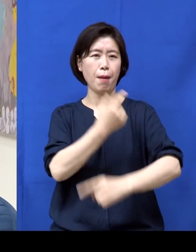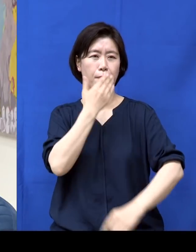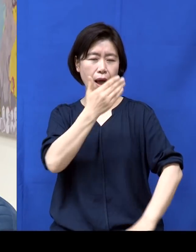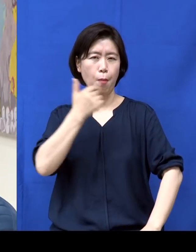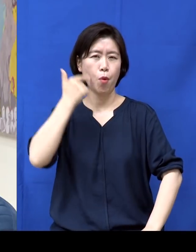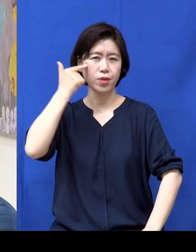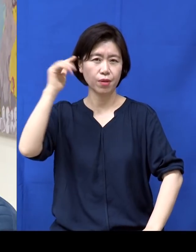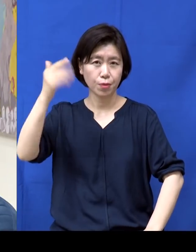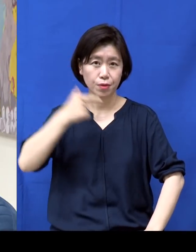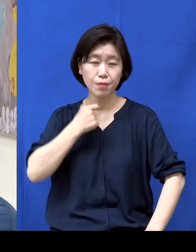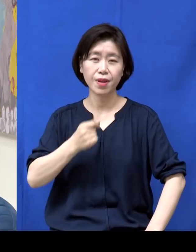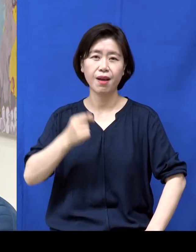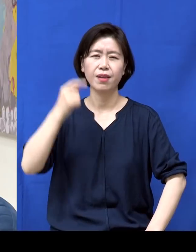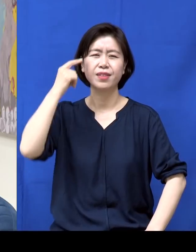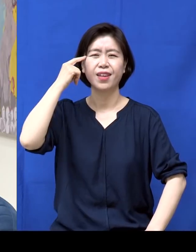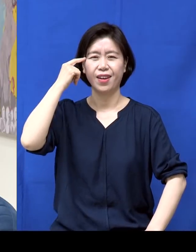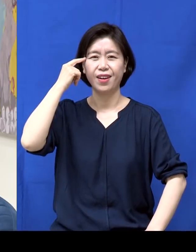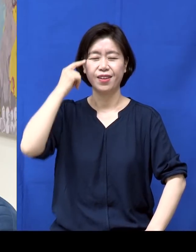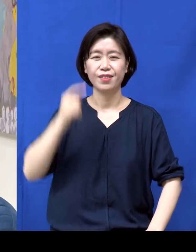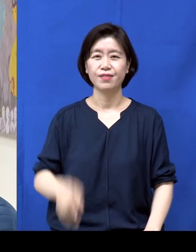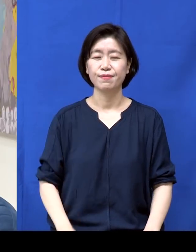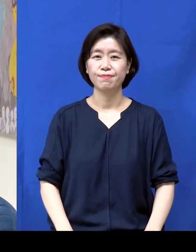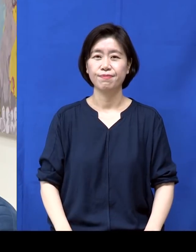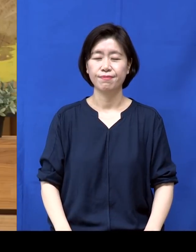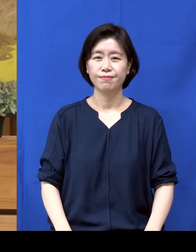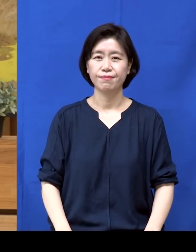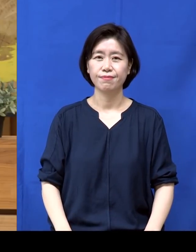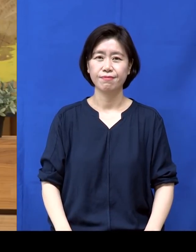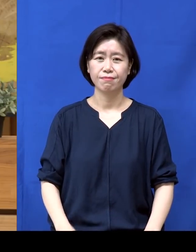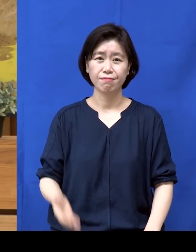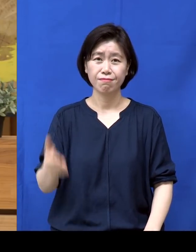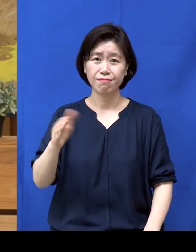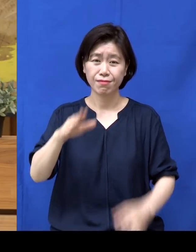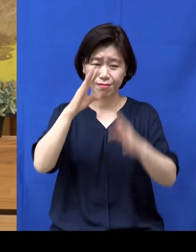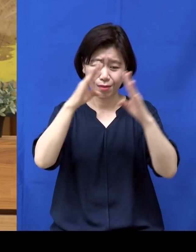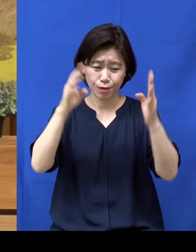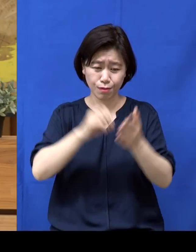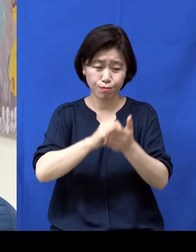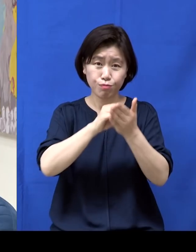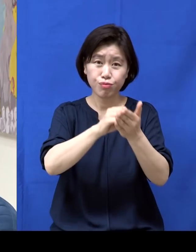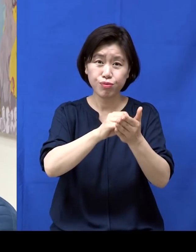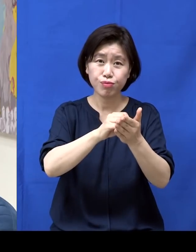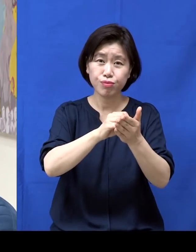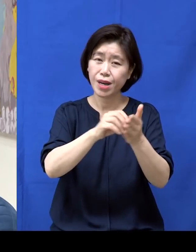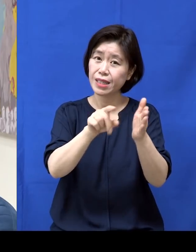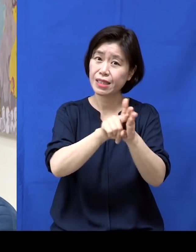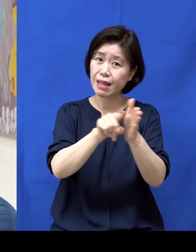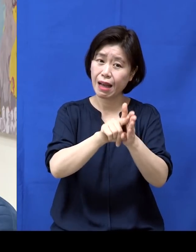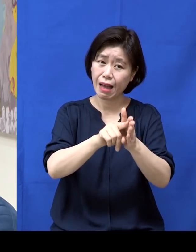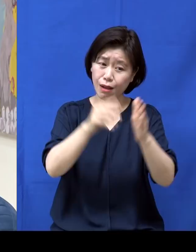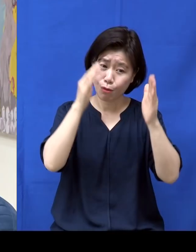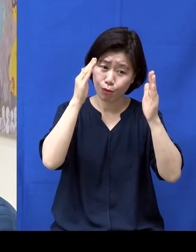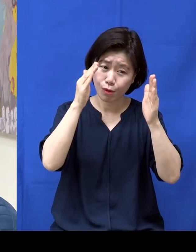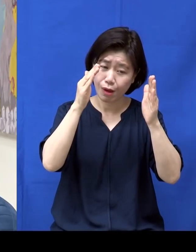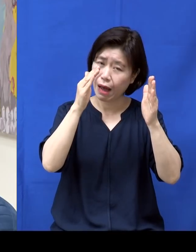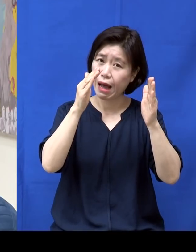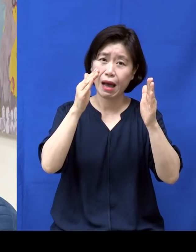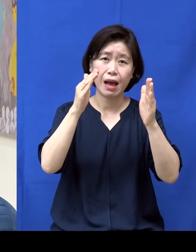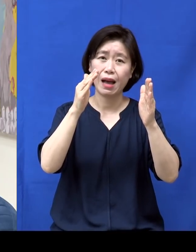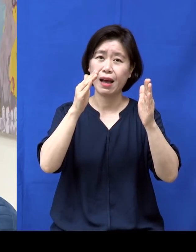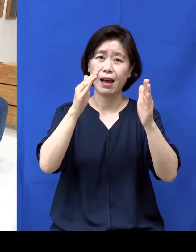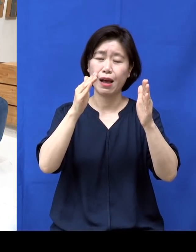신학을 해보니까 그냥 어린 나이에 그런 생각하는 거지만 예. 세상은 고사하고 교회도 하나 잘